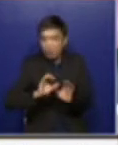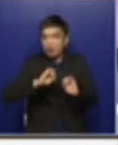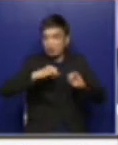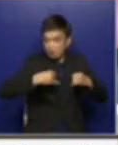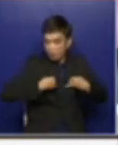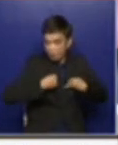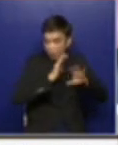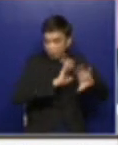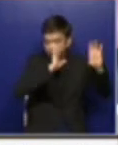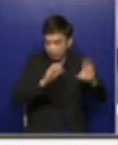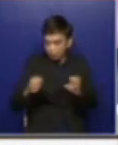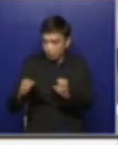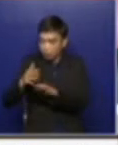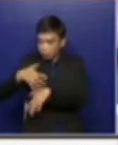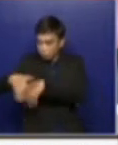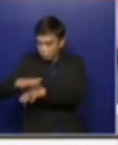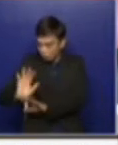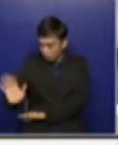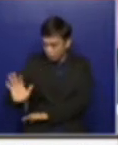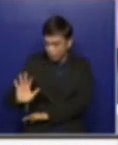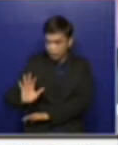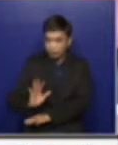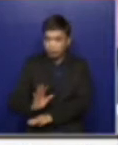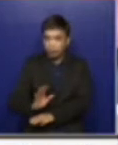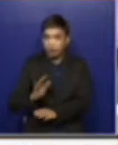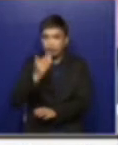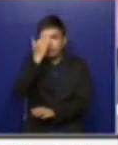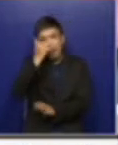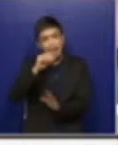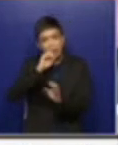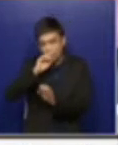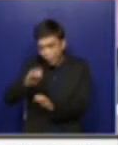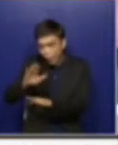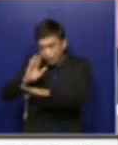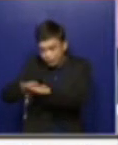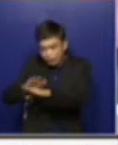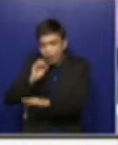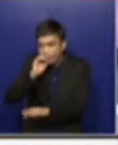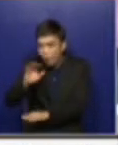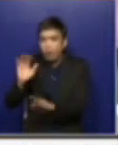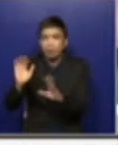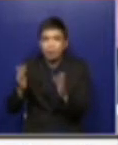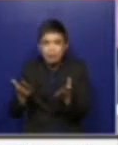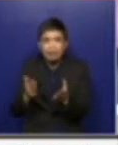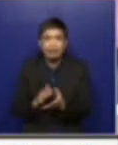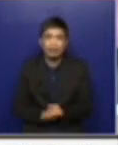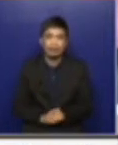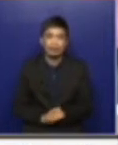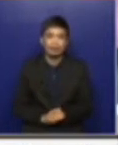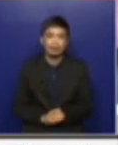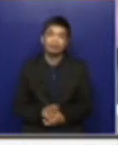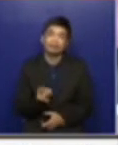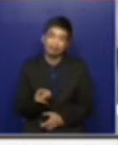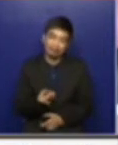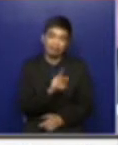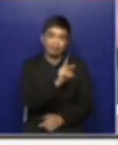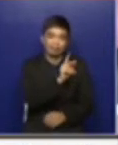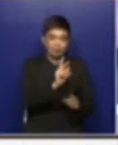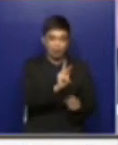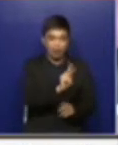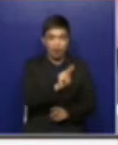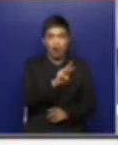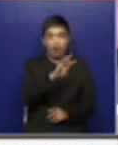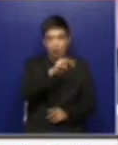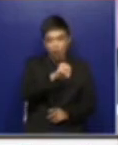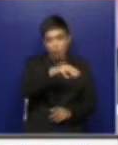เสร็จแล้ววันที่เขาไปบันแรกไม่ได้บอกเขาสภาพเหล่านี้ดำรงอยู่ทั้งที่ของกรมป่าไม้ทั้งที่